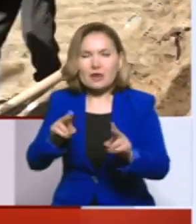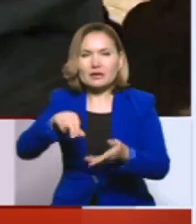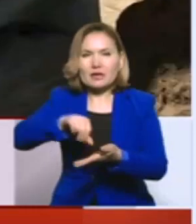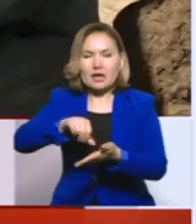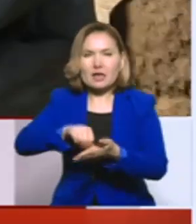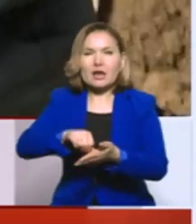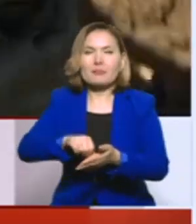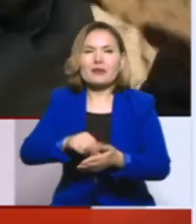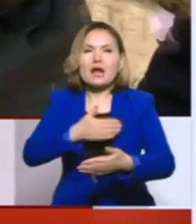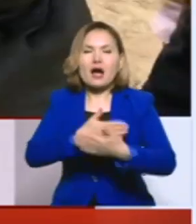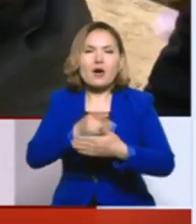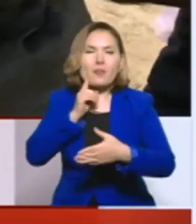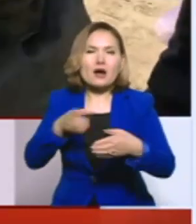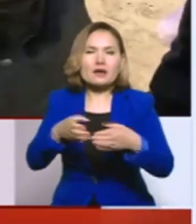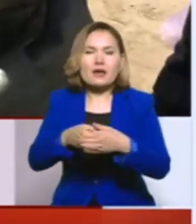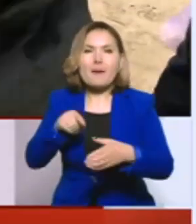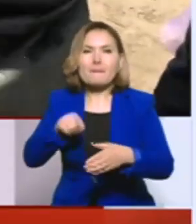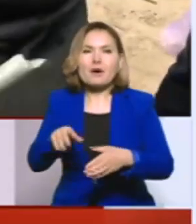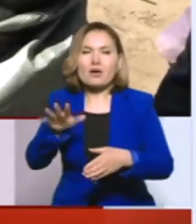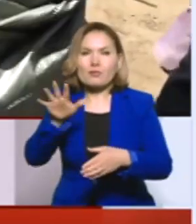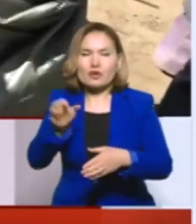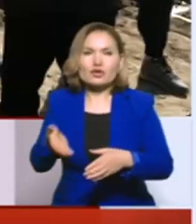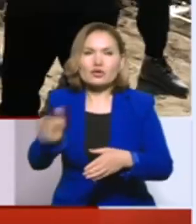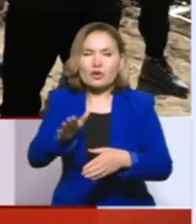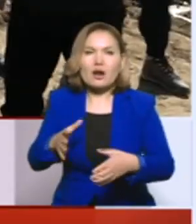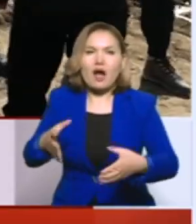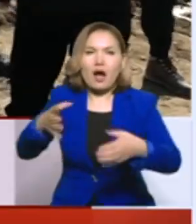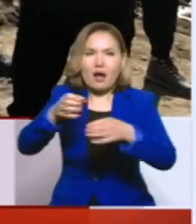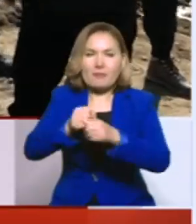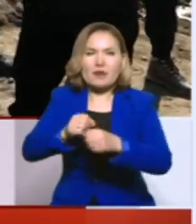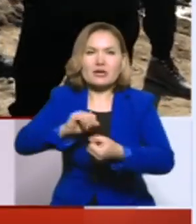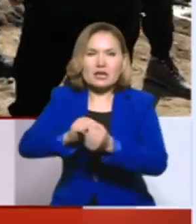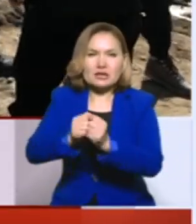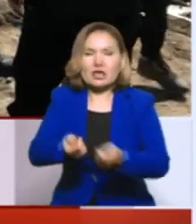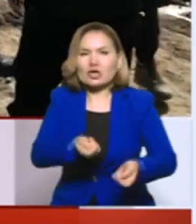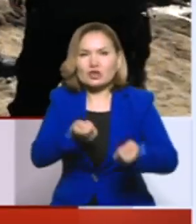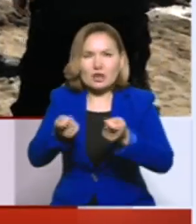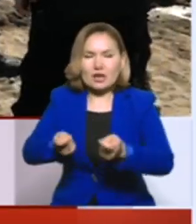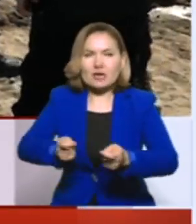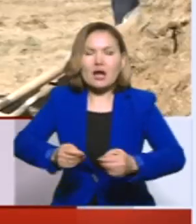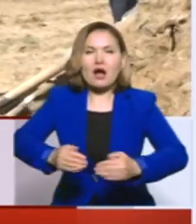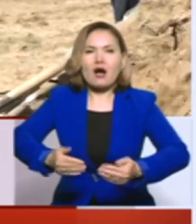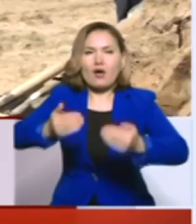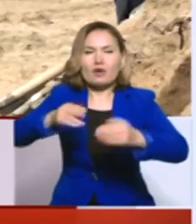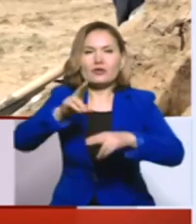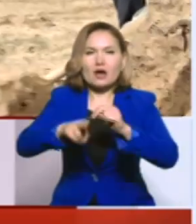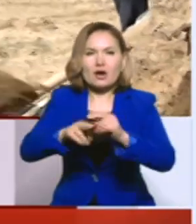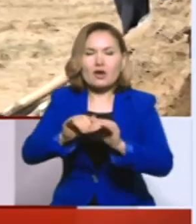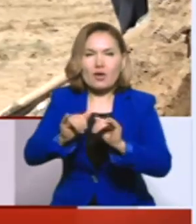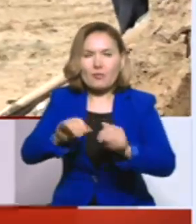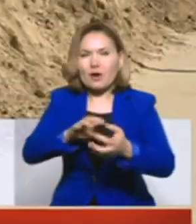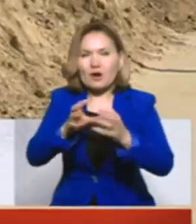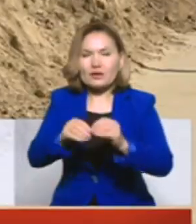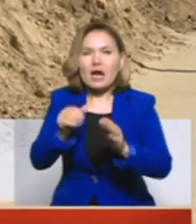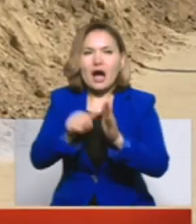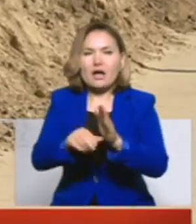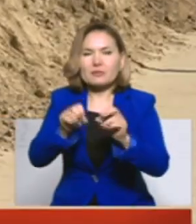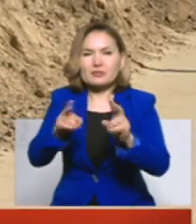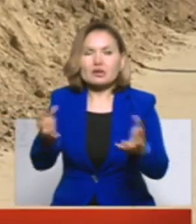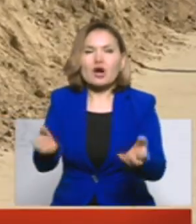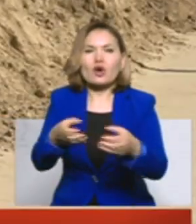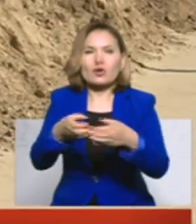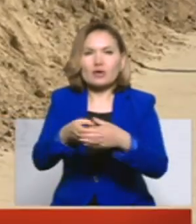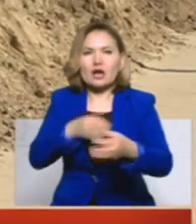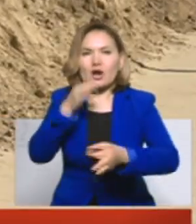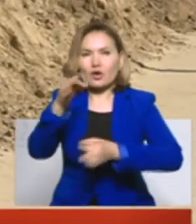және 1500 қаппен қажетті құрал жабдықтар жеткізілді. Қазір Тайсойған және Қарабау ауылдарына да 60 құтқарушы барды. Бұл